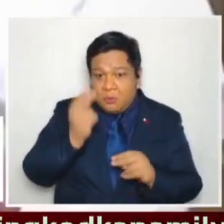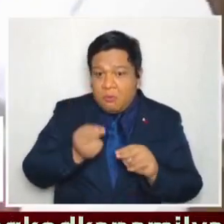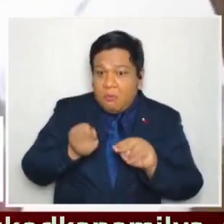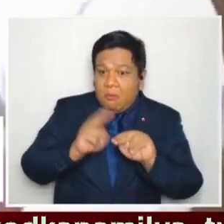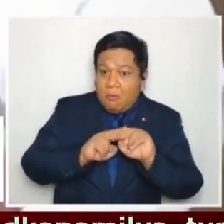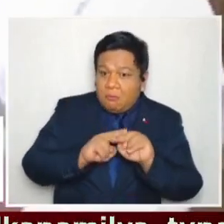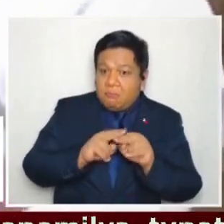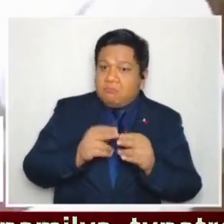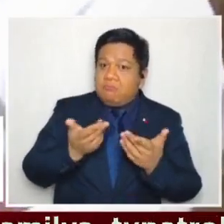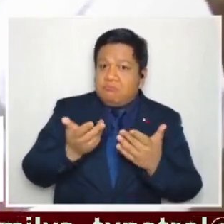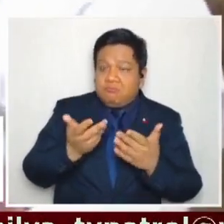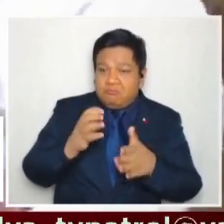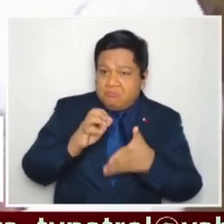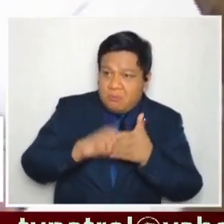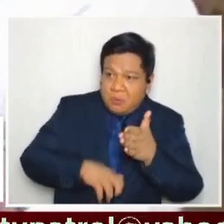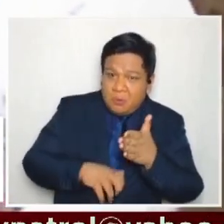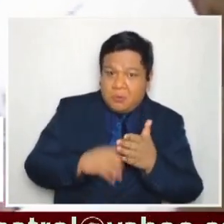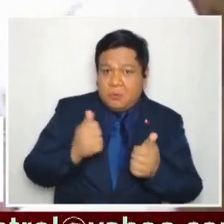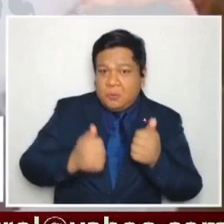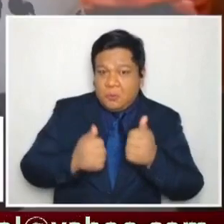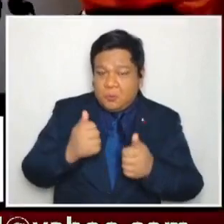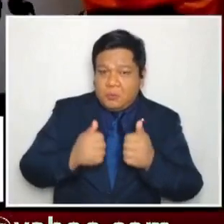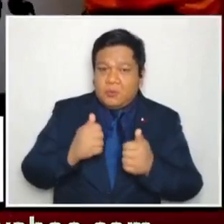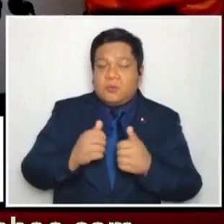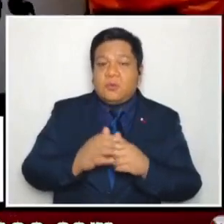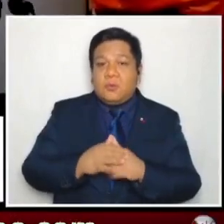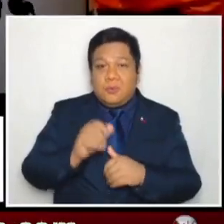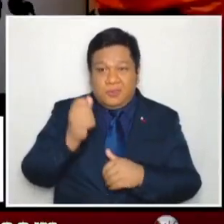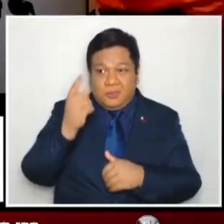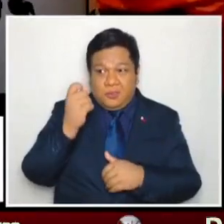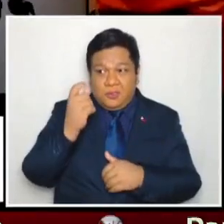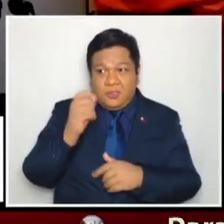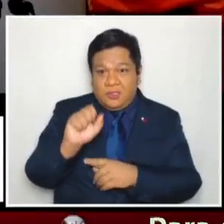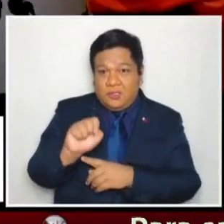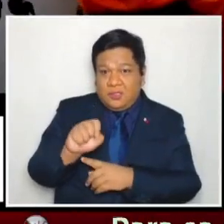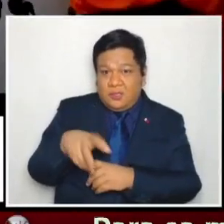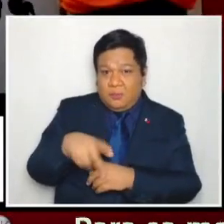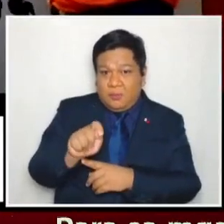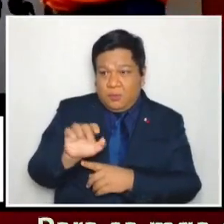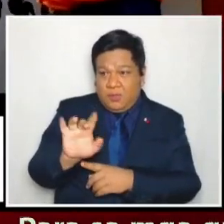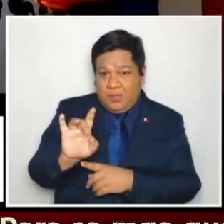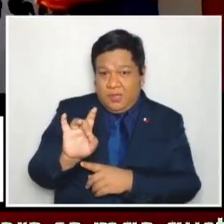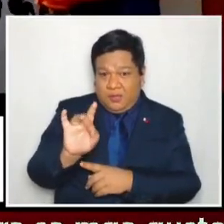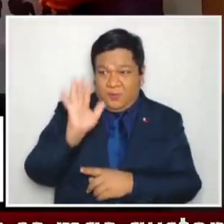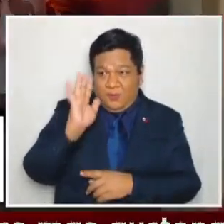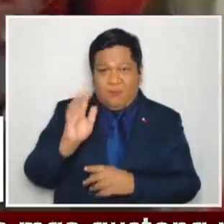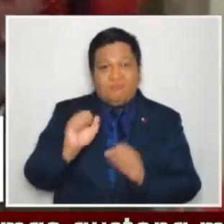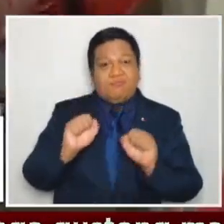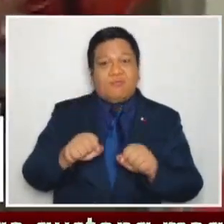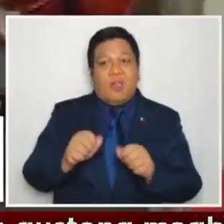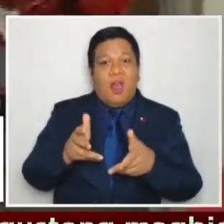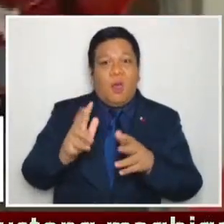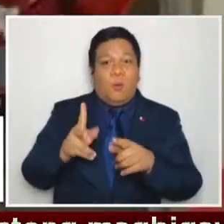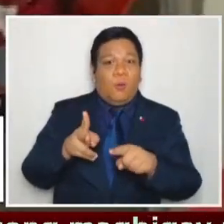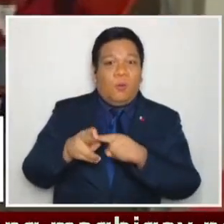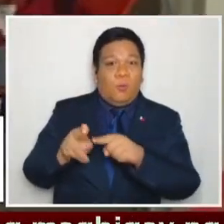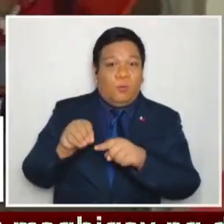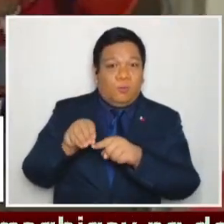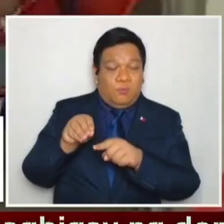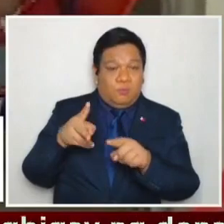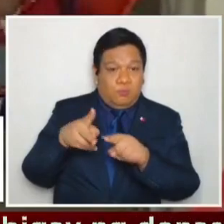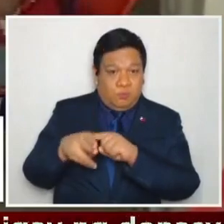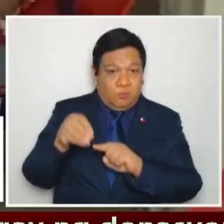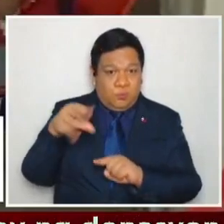man ang disconnection simula September 8, nangako ang Meralco na pagbibigyan nilang unti-untiin ang pagbabayad ng